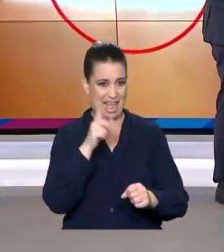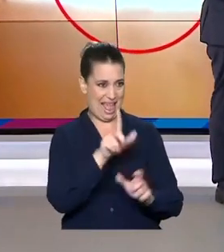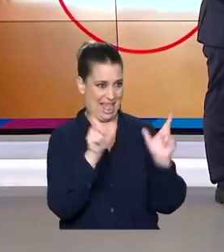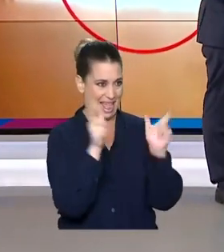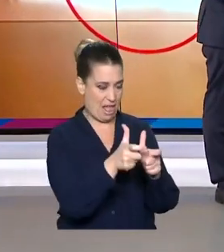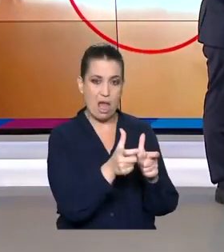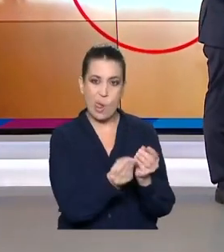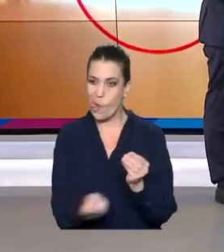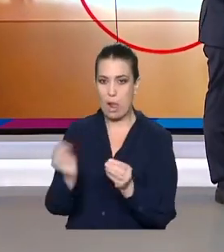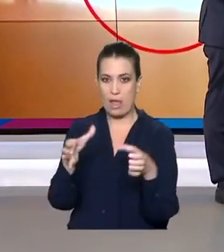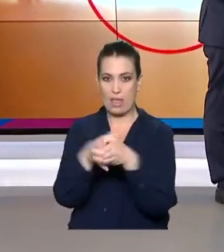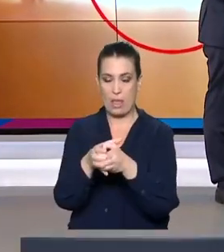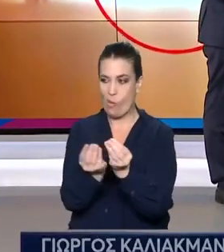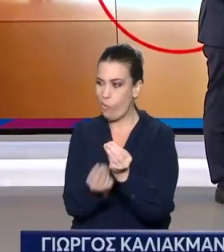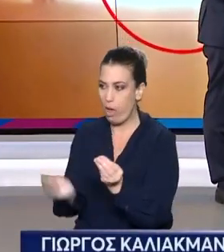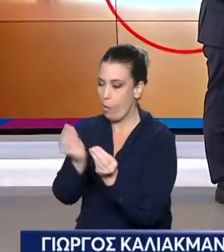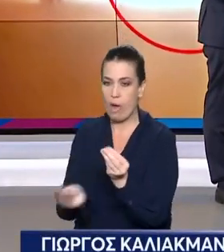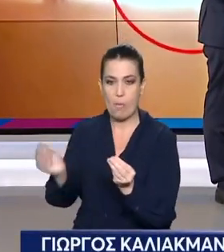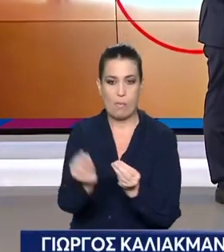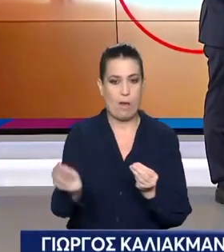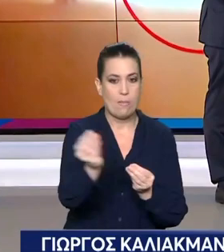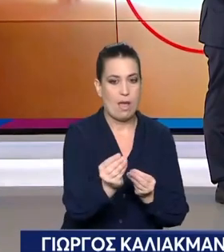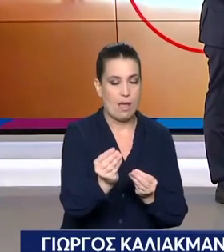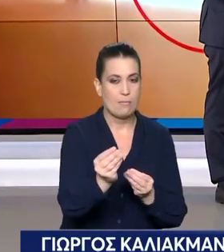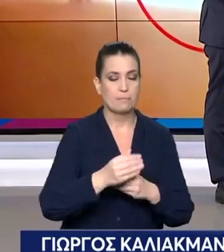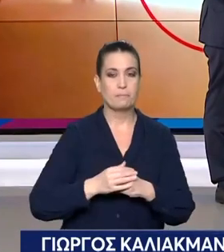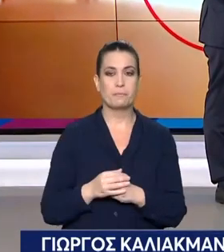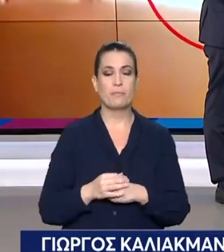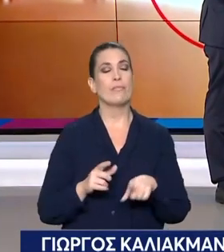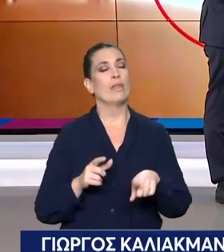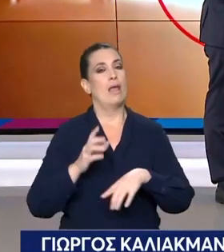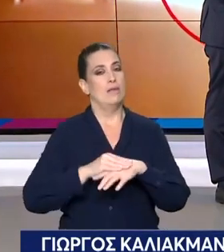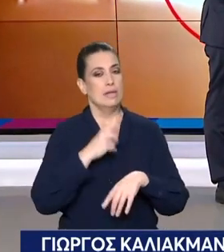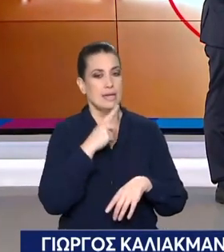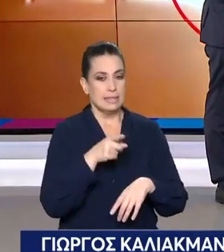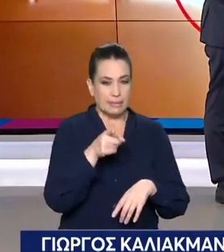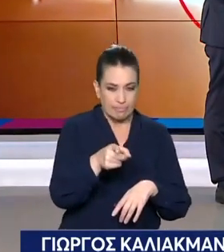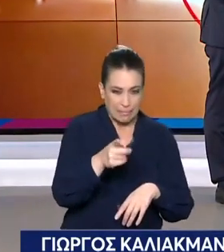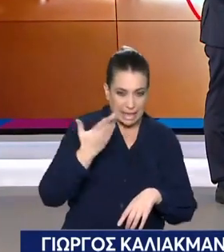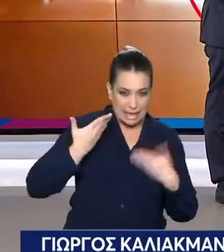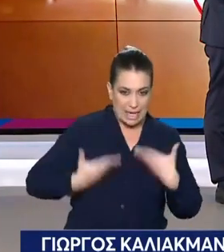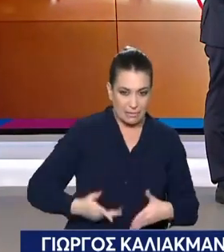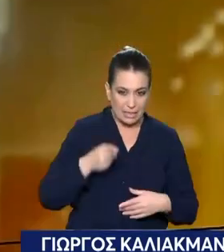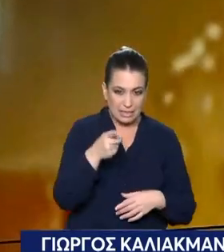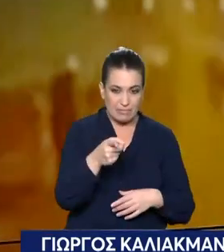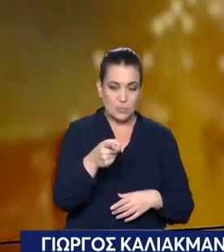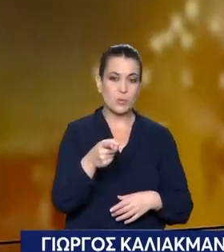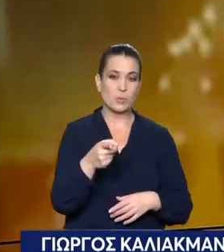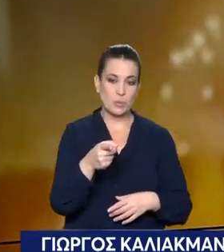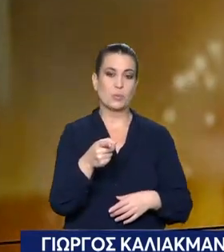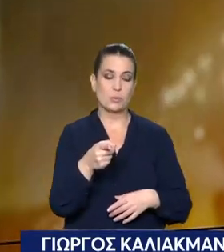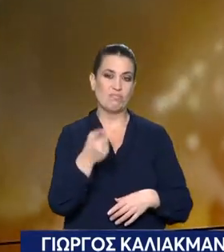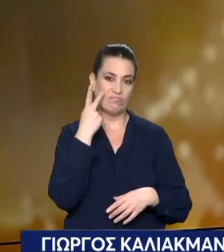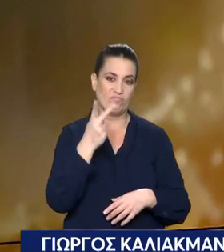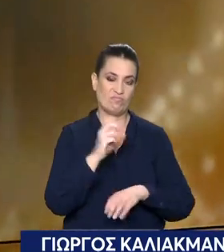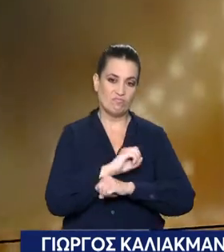μια εικόνα από τα επεισόδια. Δεν ξέρουμε αν είναι η στιγμή του τραυματισμού. Είναι πιθανό να είναι, είναι πιθανό και να μην είναι. Φαίνεται πάντως εδώ αυτό το οποίο δυστυχώς βλέπουμε συνέχεια.